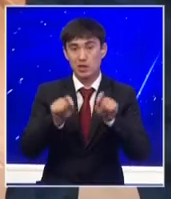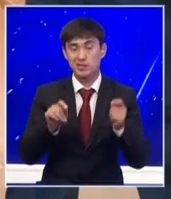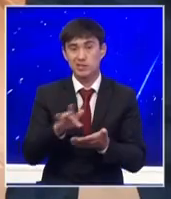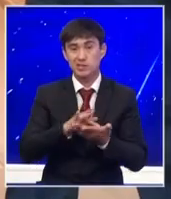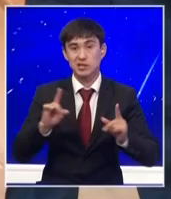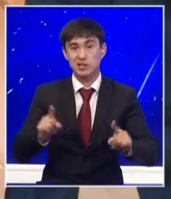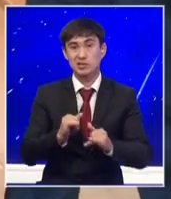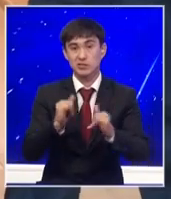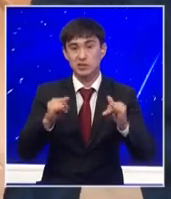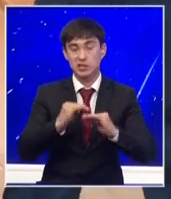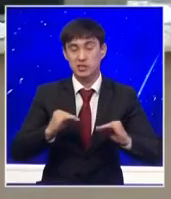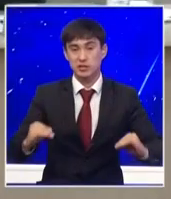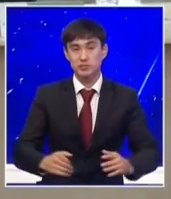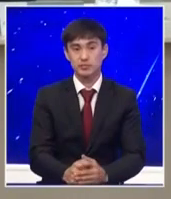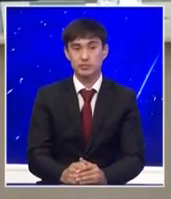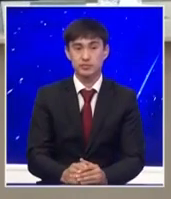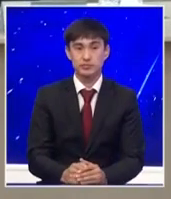центр развития школьников